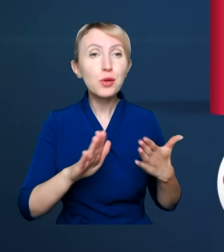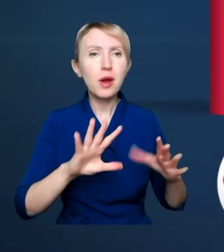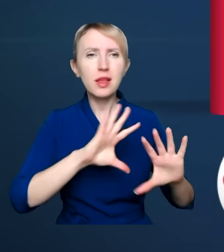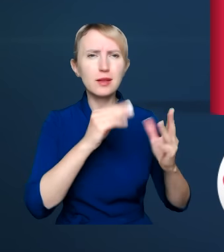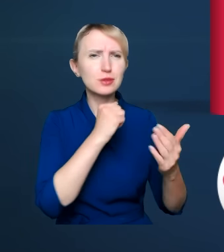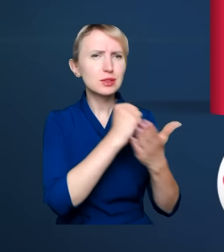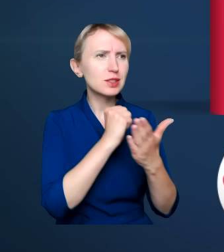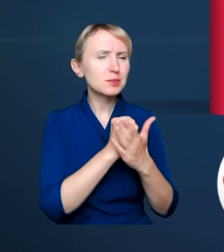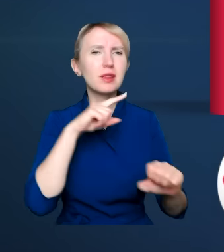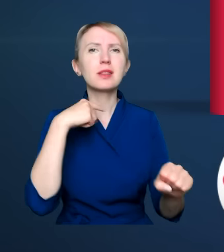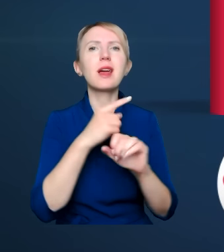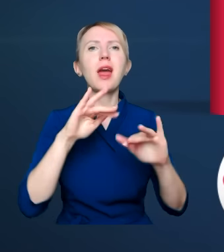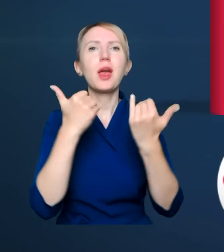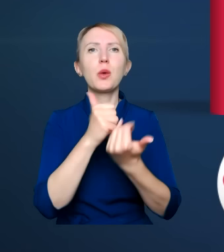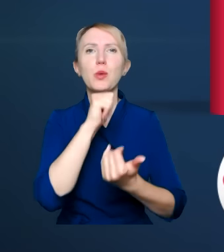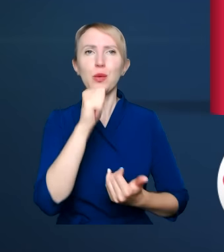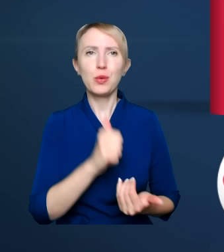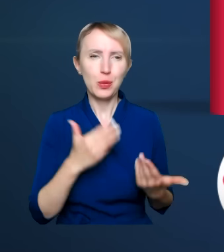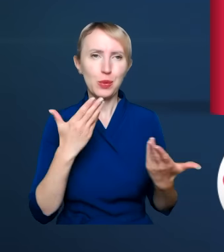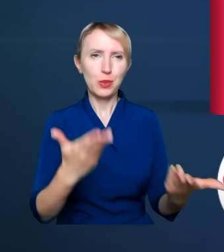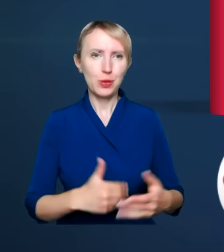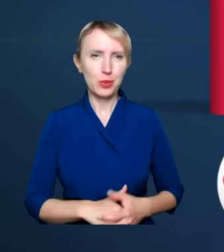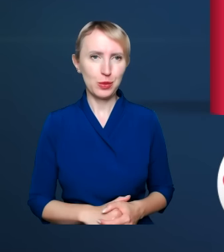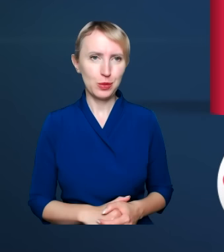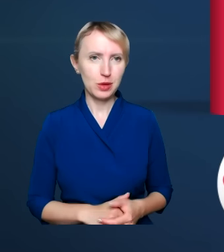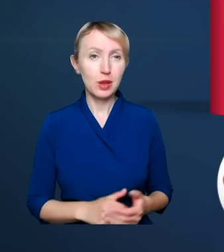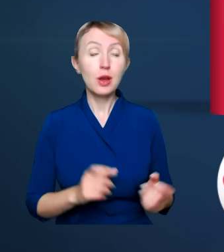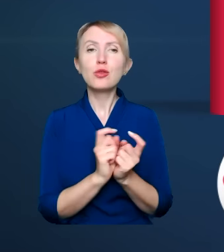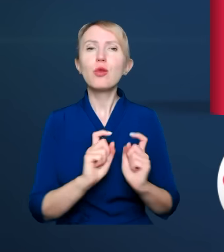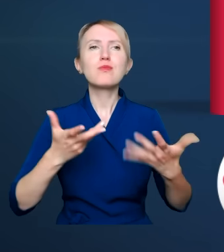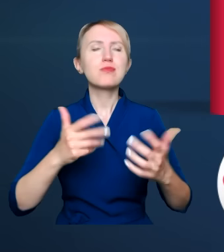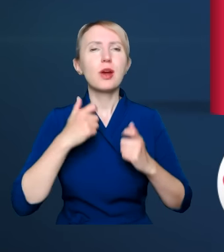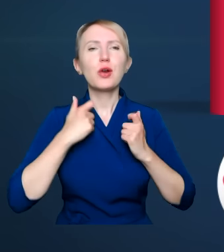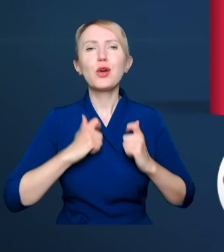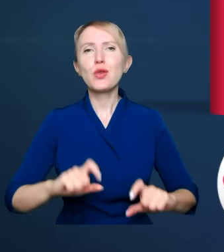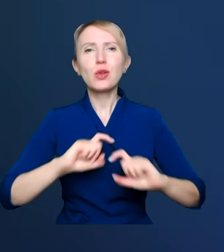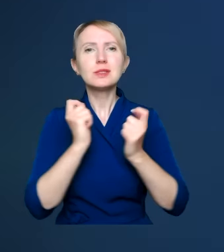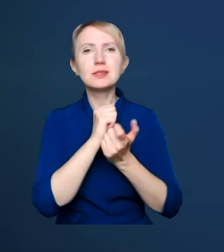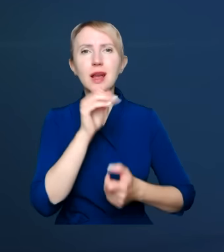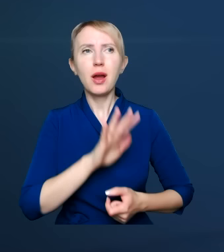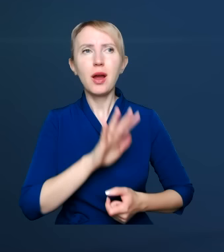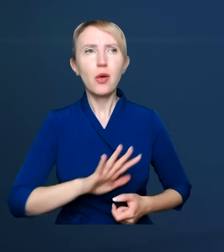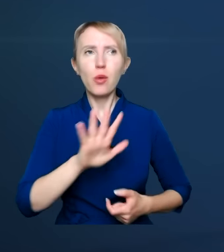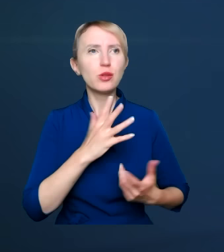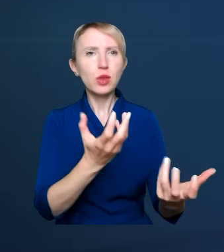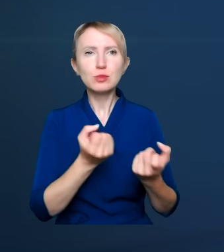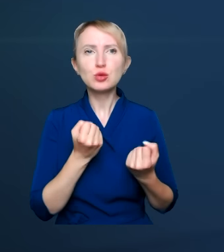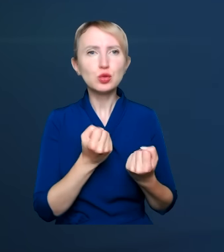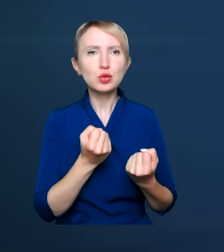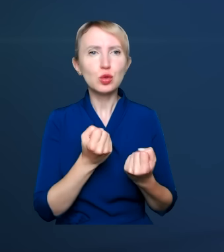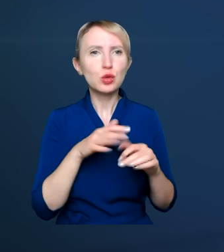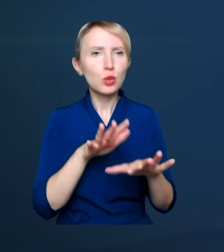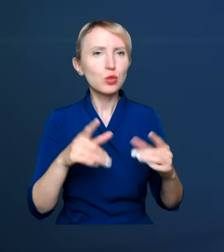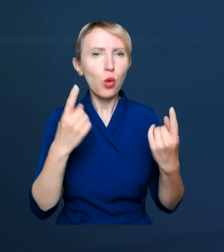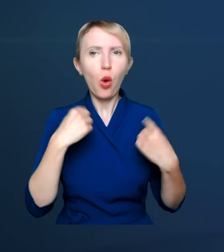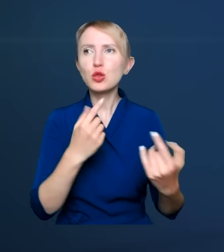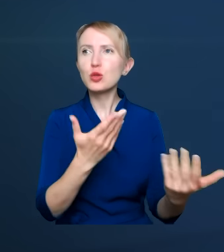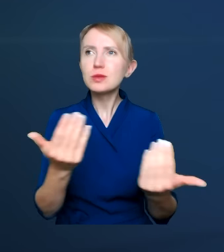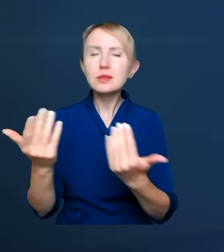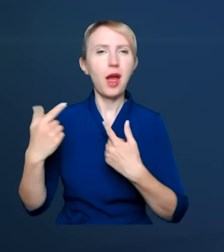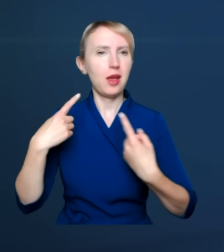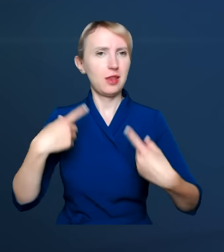przypominać protestują rolnicy i nie tylko rolnicy w całej Europie No jednak nie przyciągnęły zainteresowania